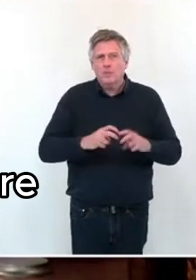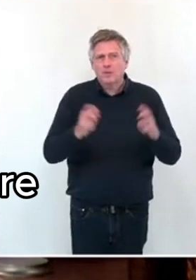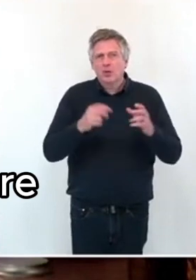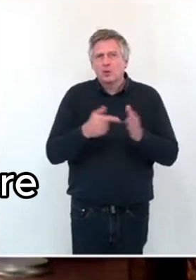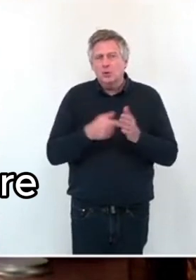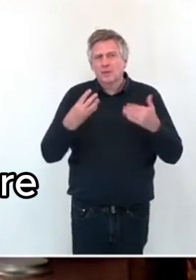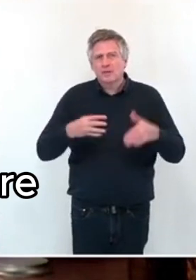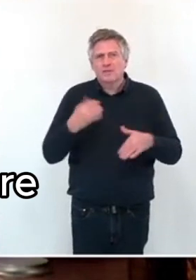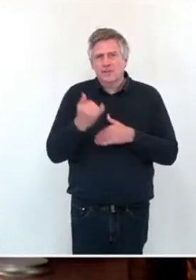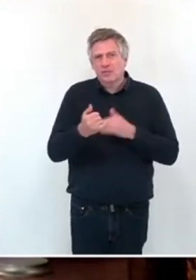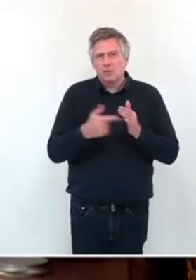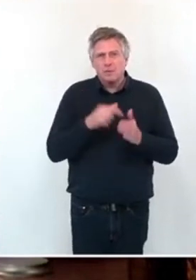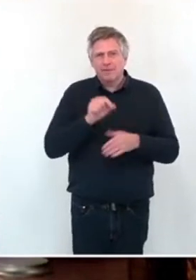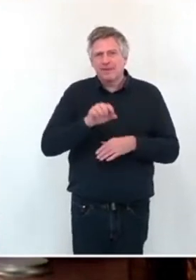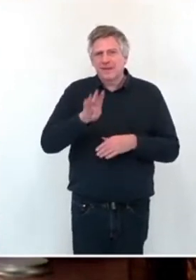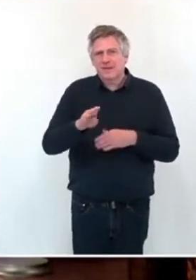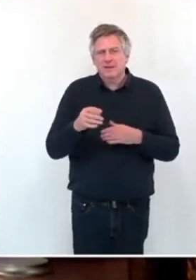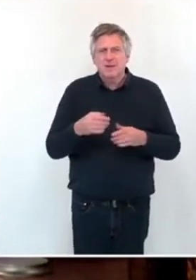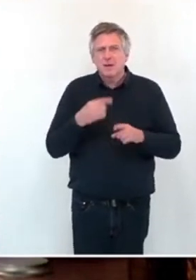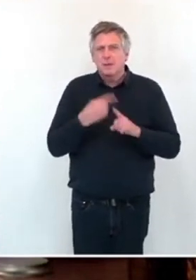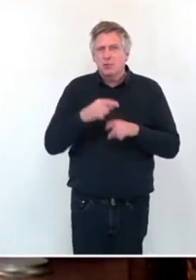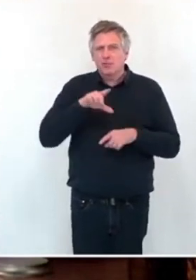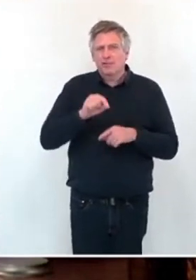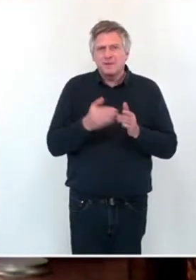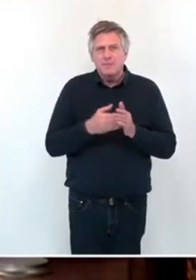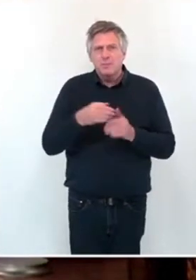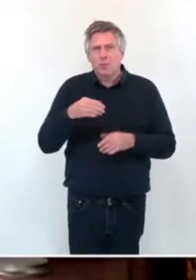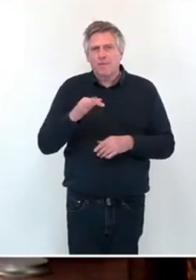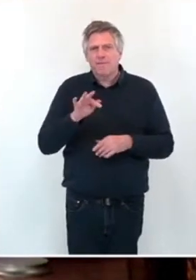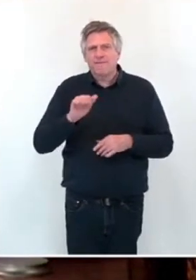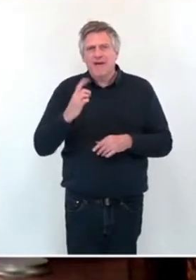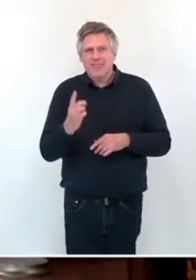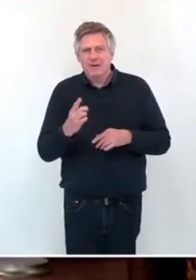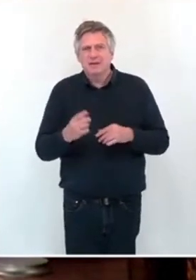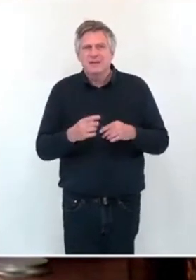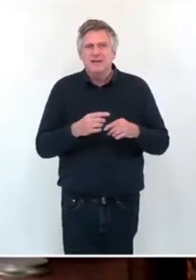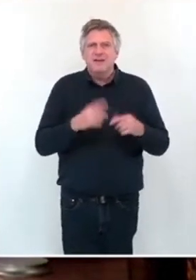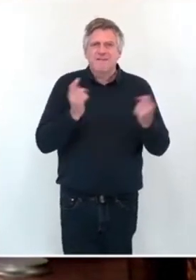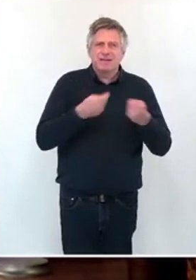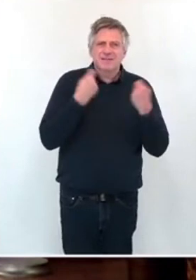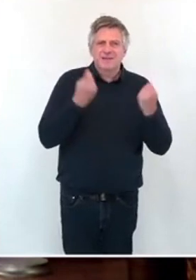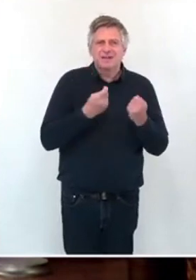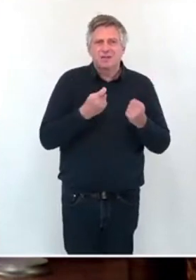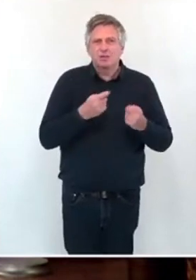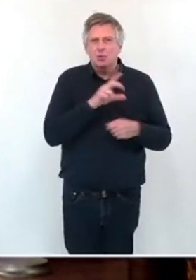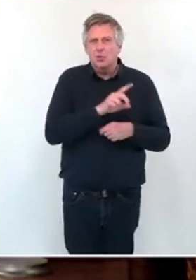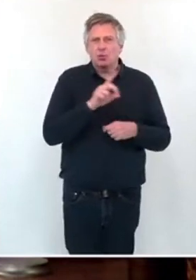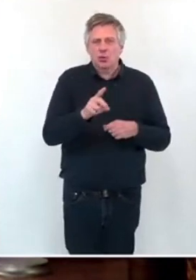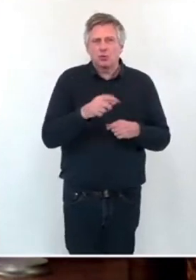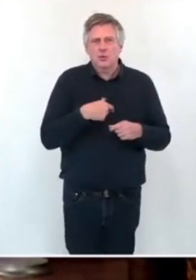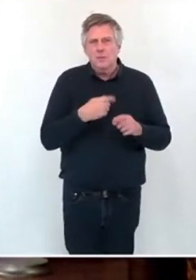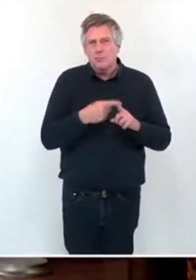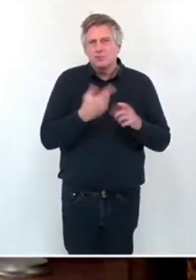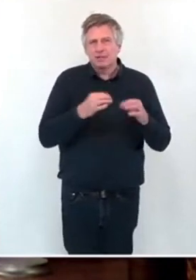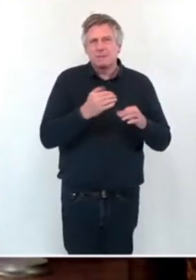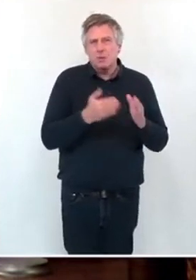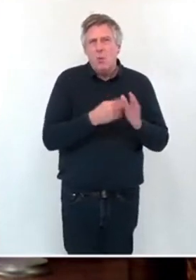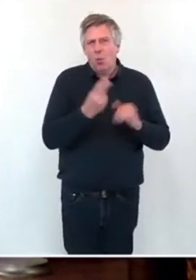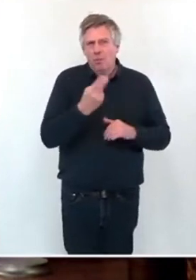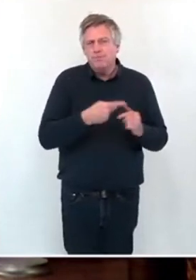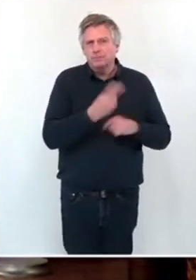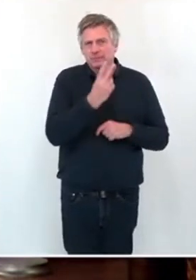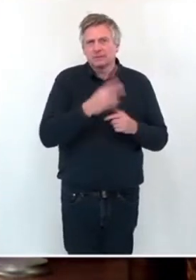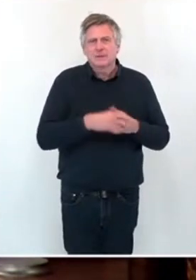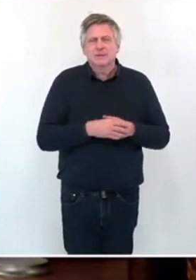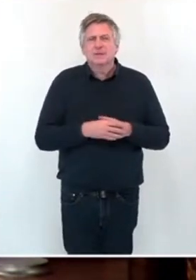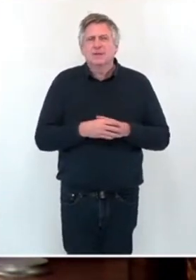2019 et 2024, plus 20 000 pour le FAB, plus 18 000 pour le festival 30-30. Notons également le renouvellement